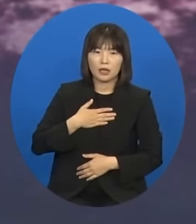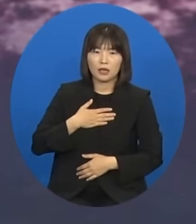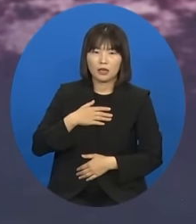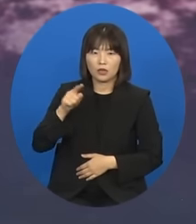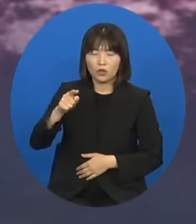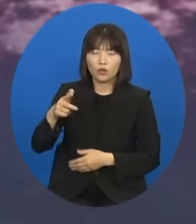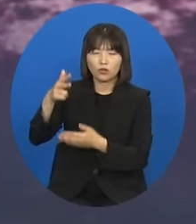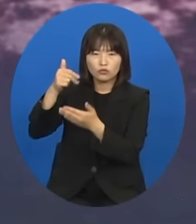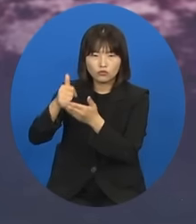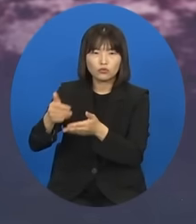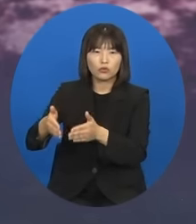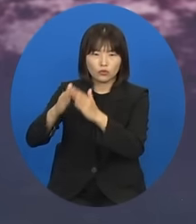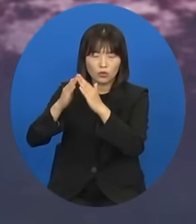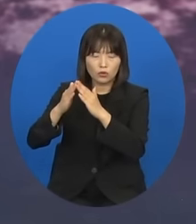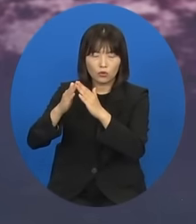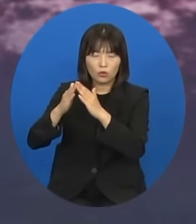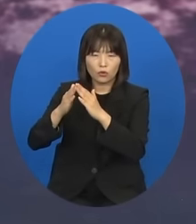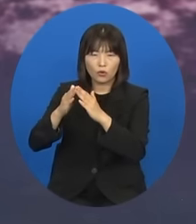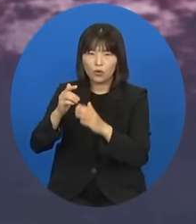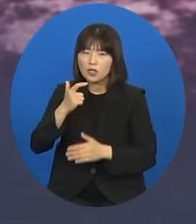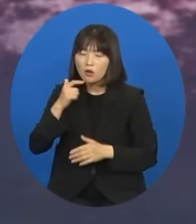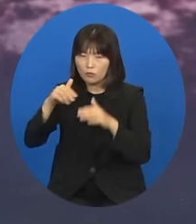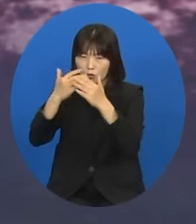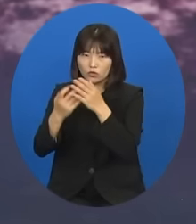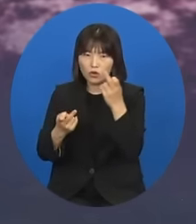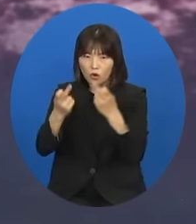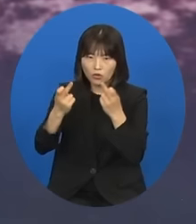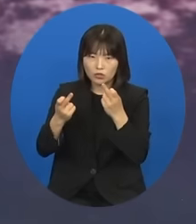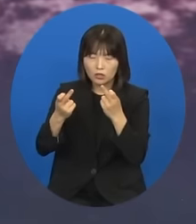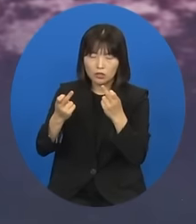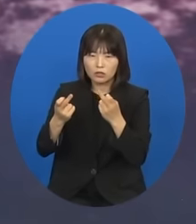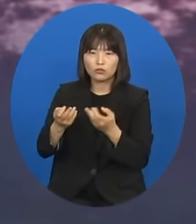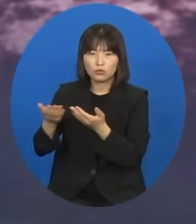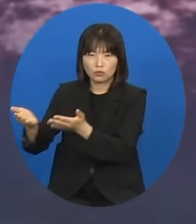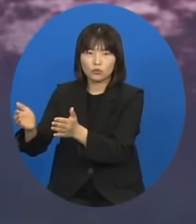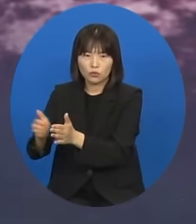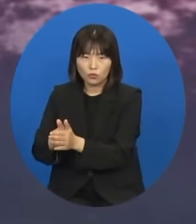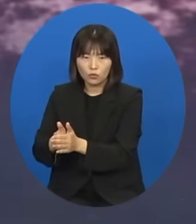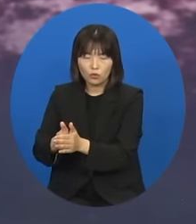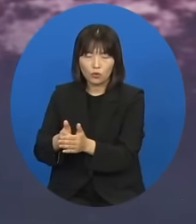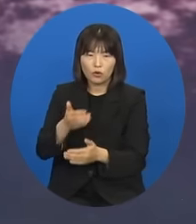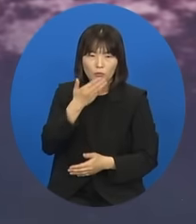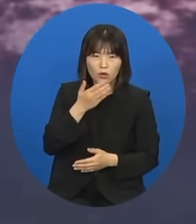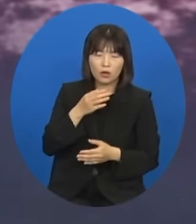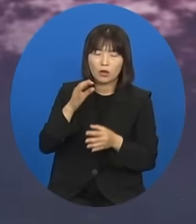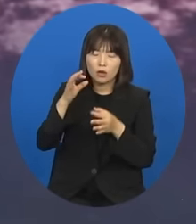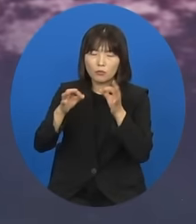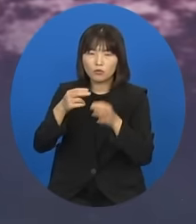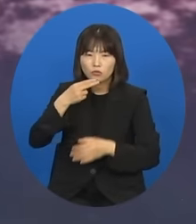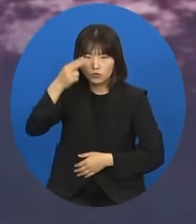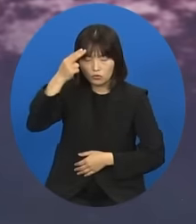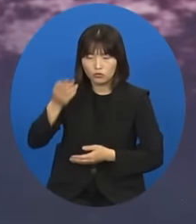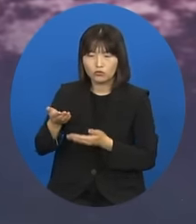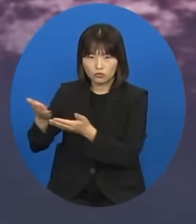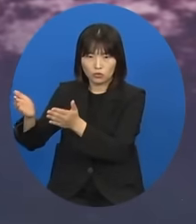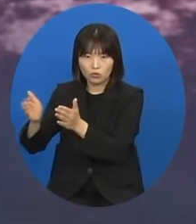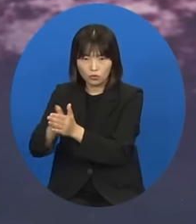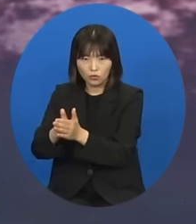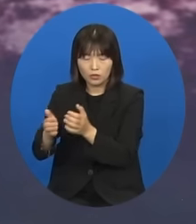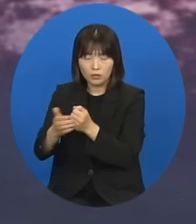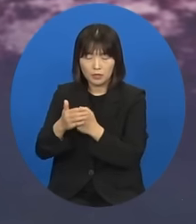세우고 그의 모든 형제를 내가 그에게 종으로 주었으며 곡식과 포도를 그에게 주었으니 내 아들아 내가 내게